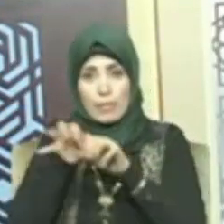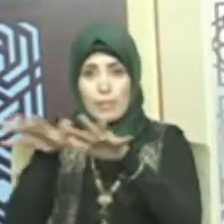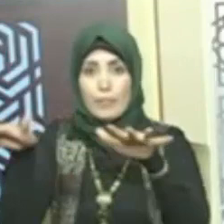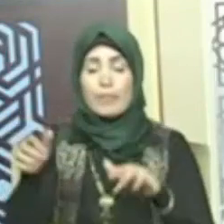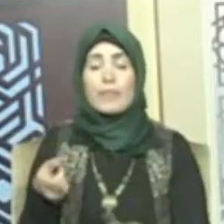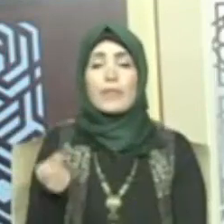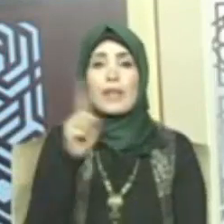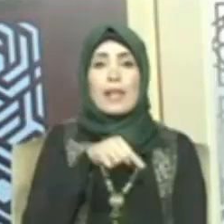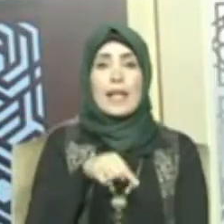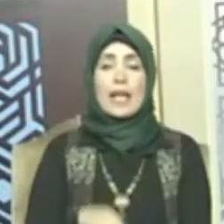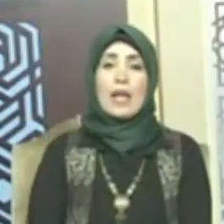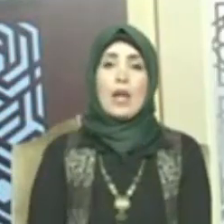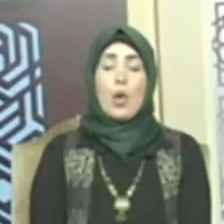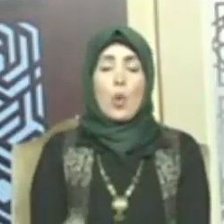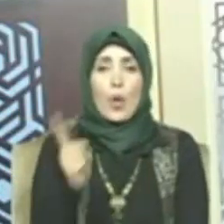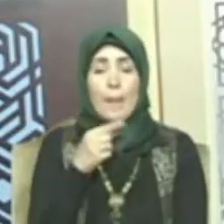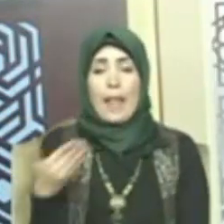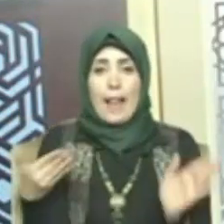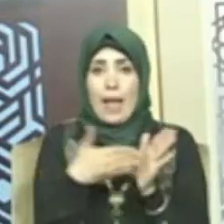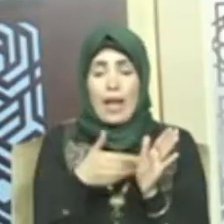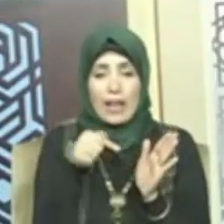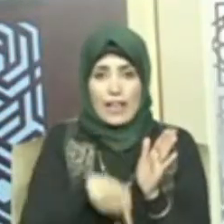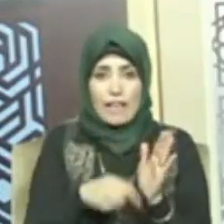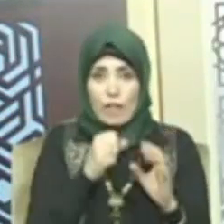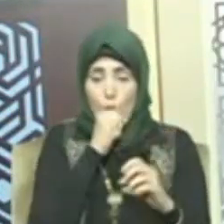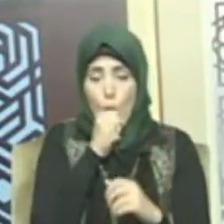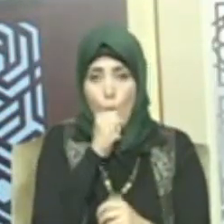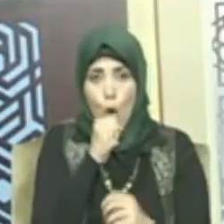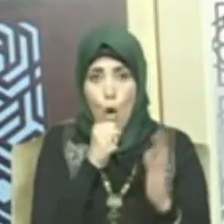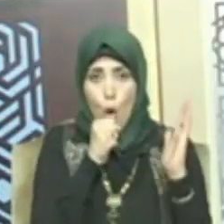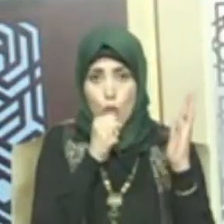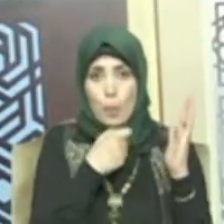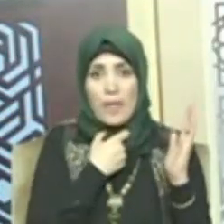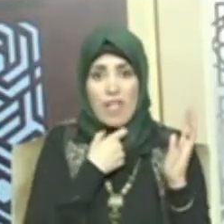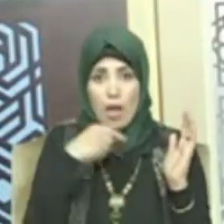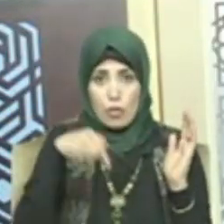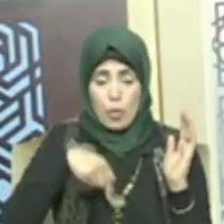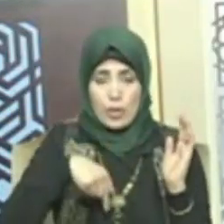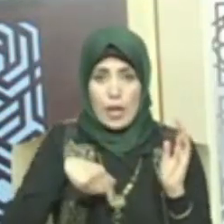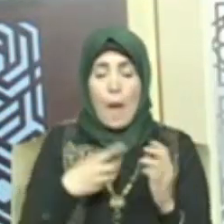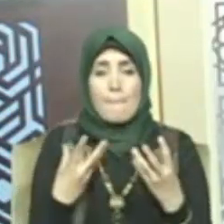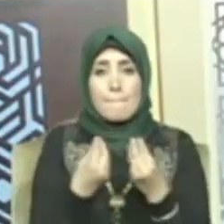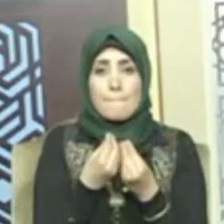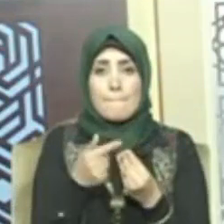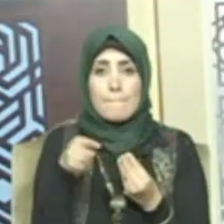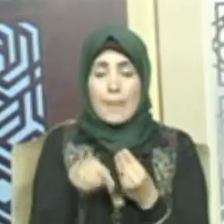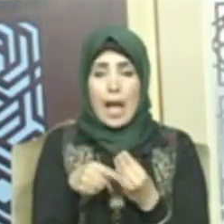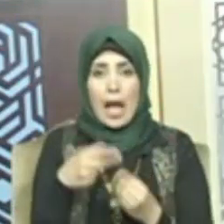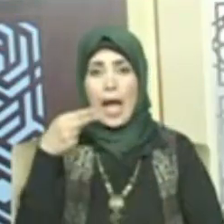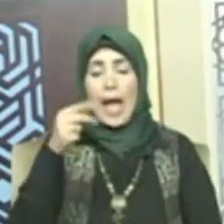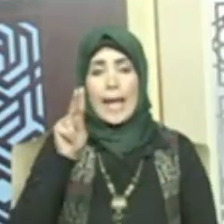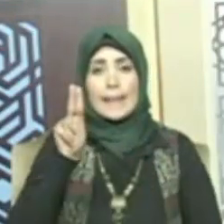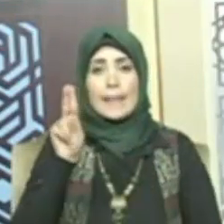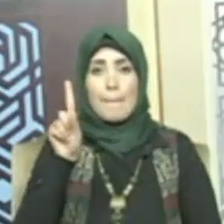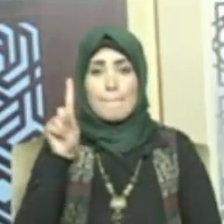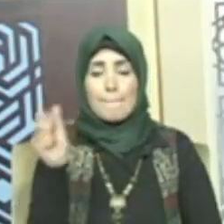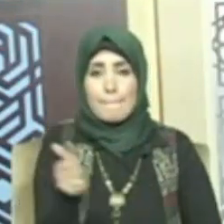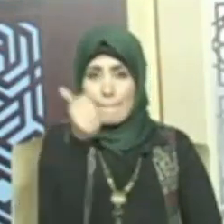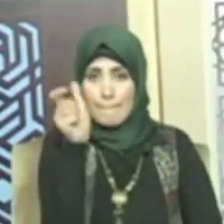الموقف الثالث والأخير في خطبتنا الأولى مع سيدنا عتبان ابن